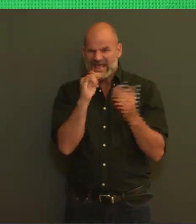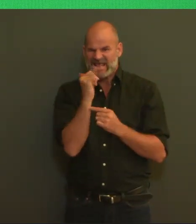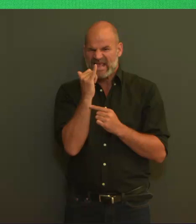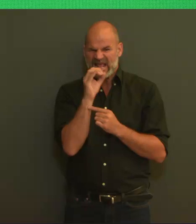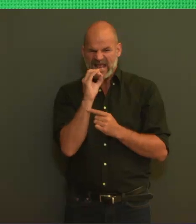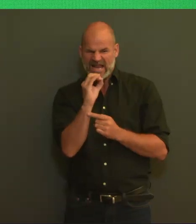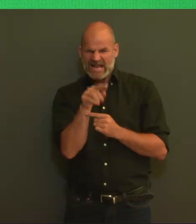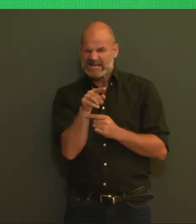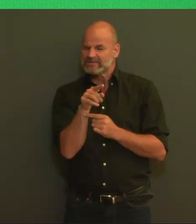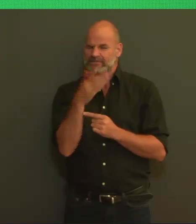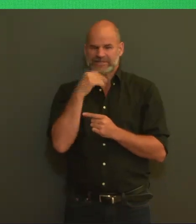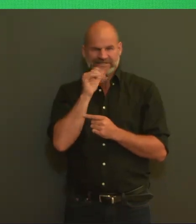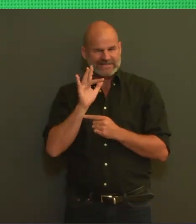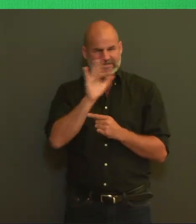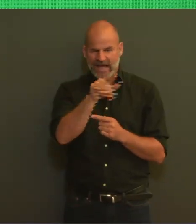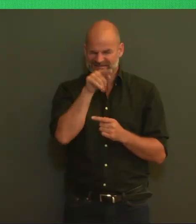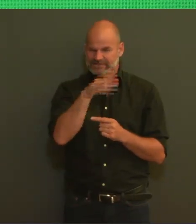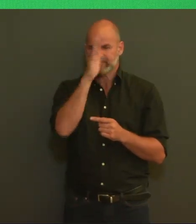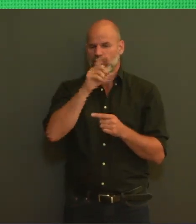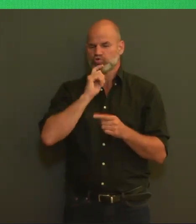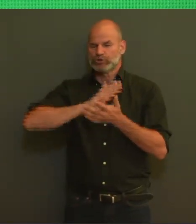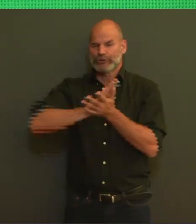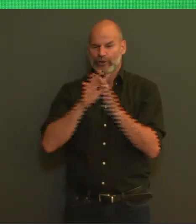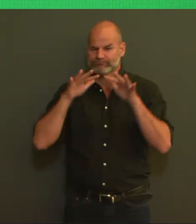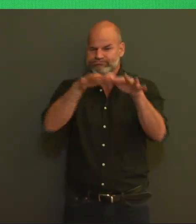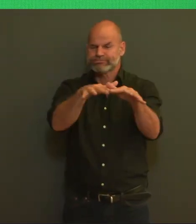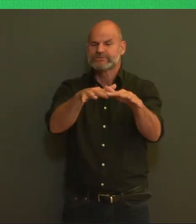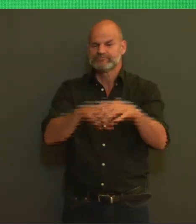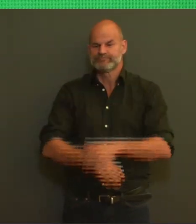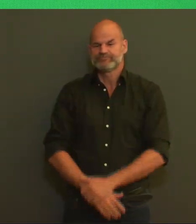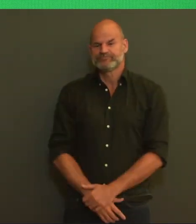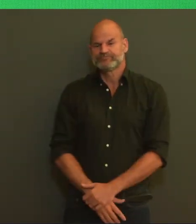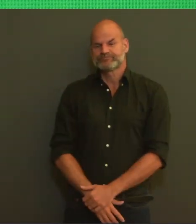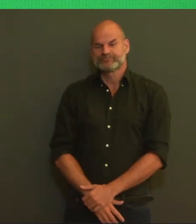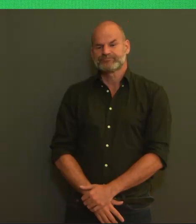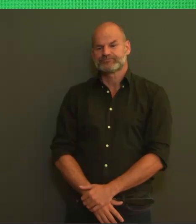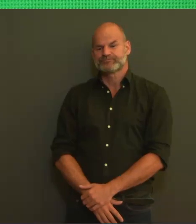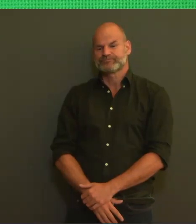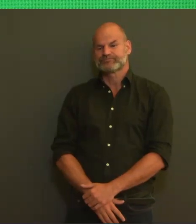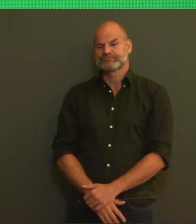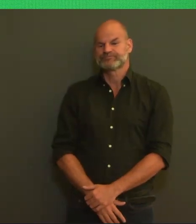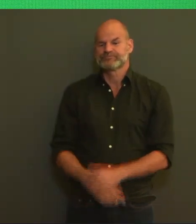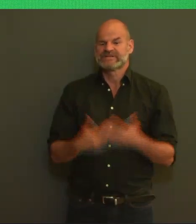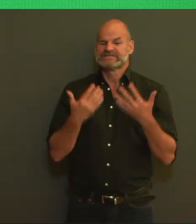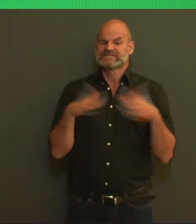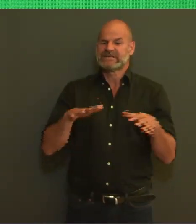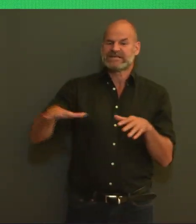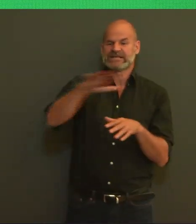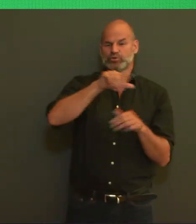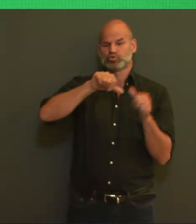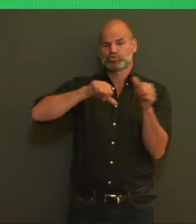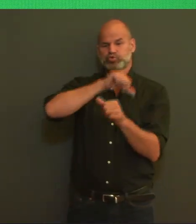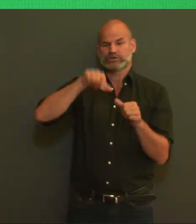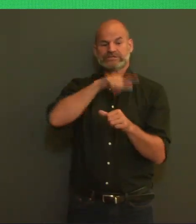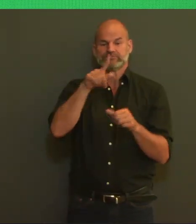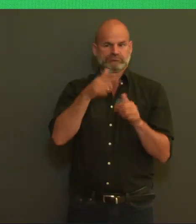druk. Om het toerisme aan de kust te laten verlopen met respect voor de coronarichtlijnen, zijn er de nodige